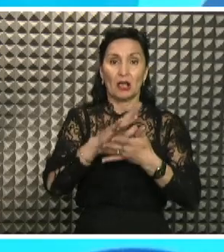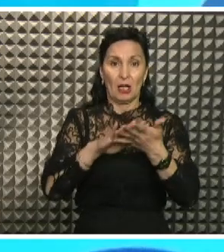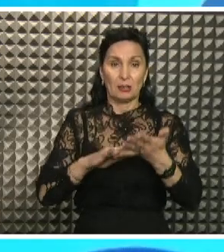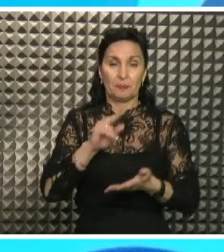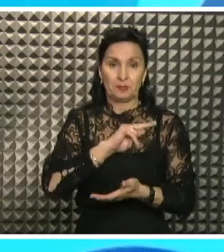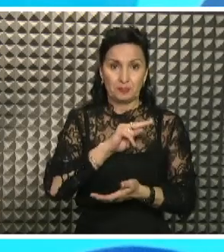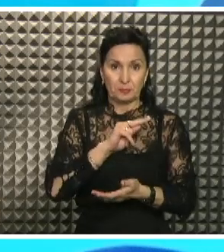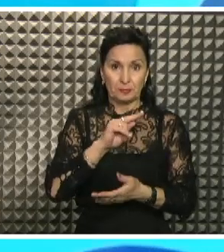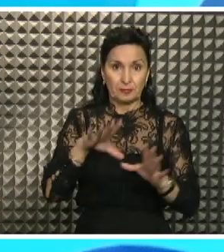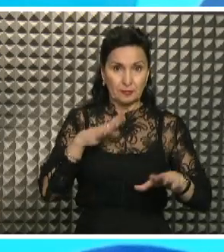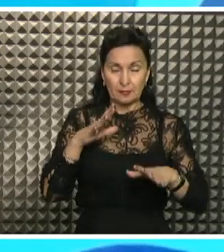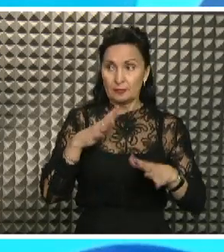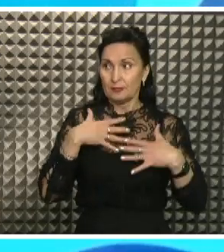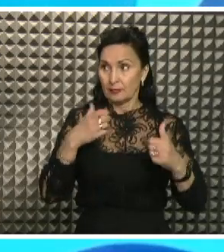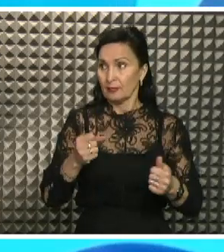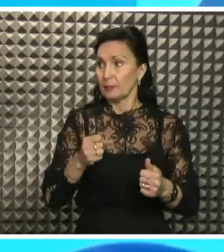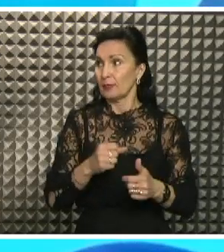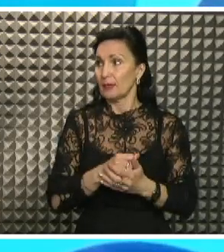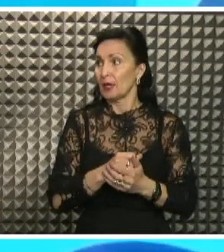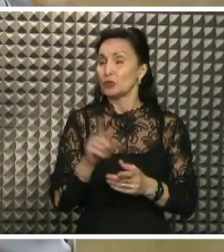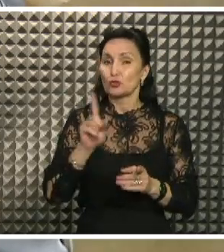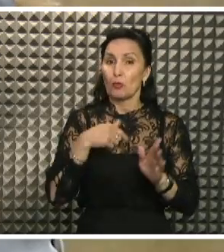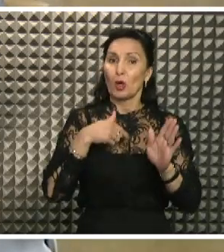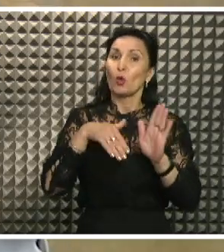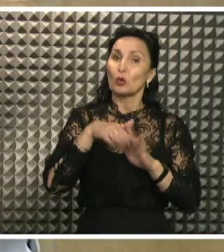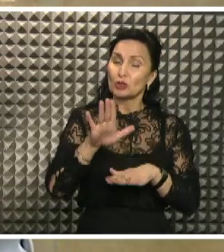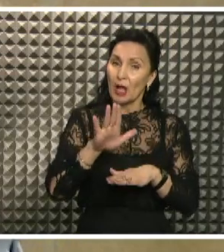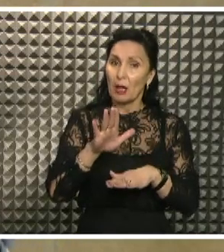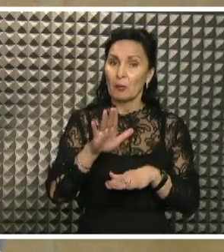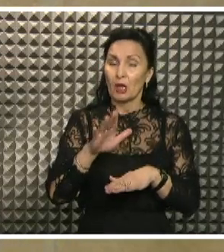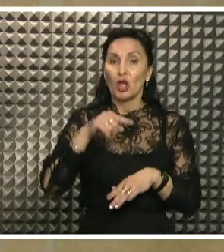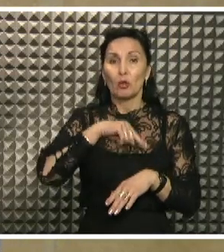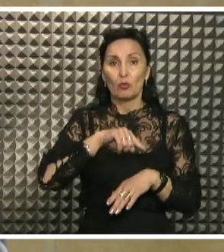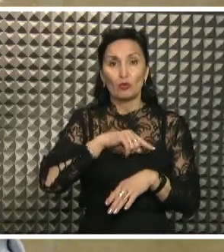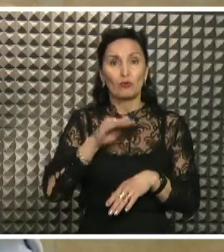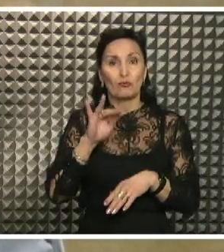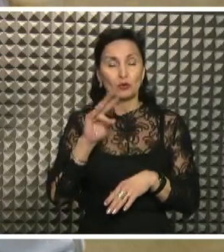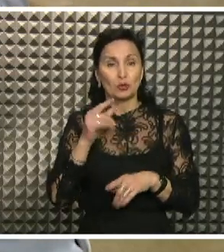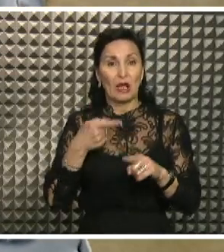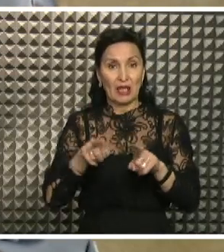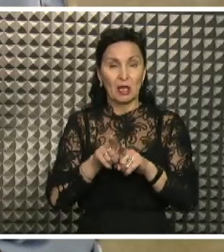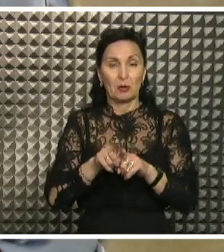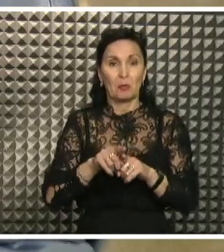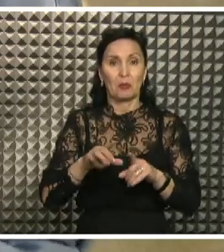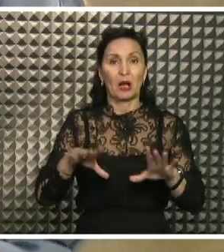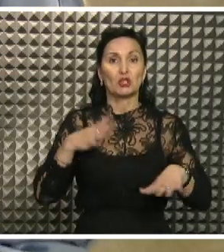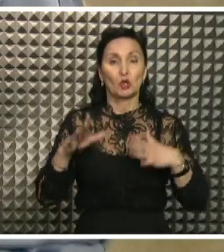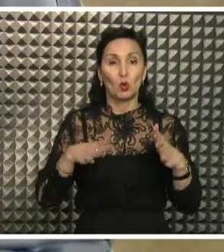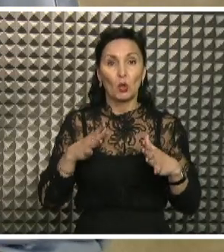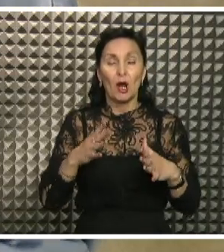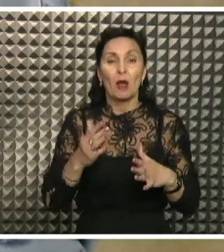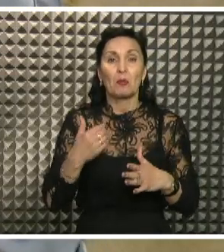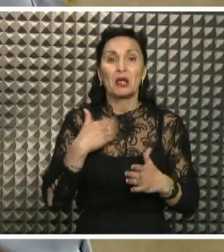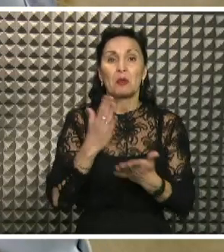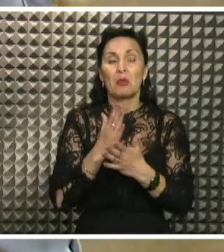процедуры. Кроме того, что мы улучшаем иммунную функцию на фоне посещения таких процедур, мы имеем еще